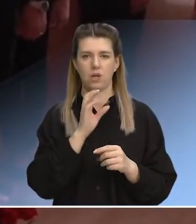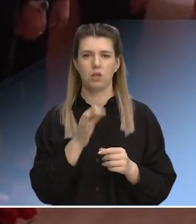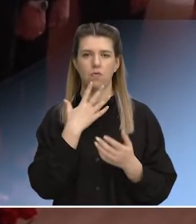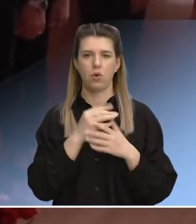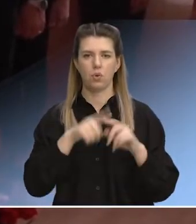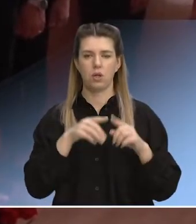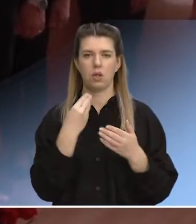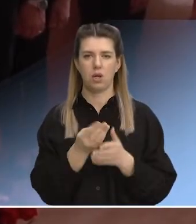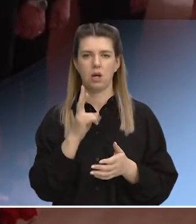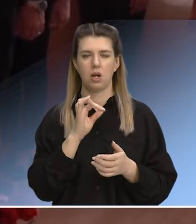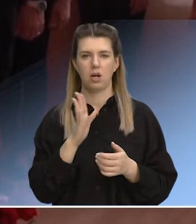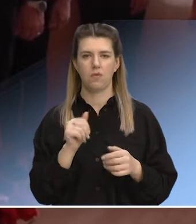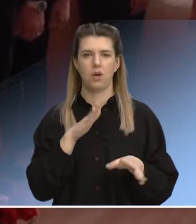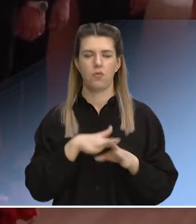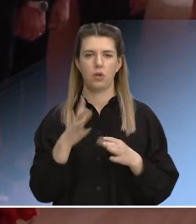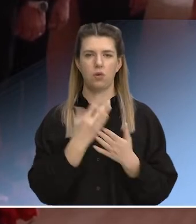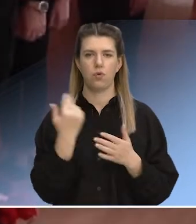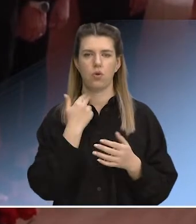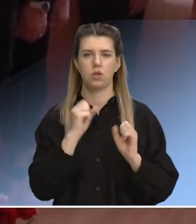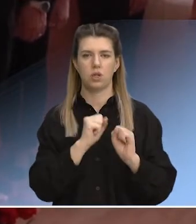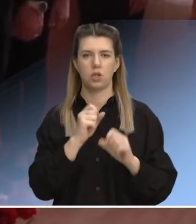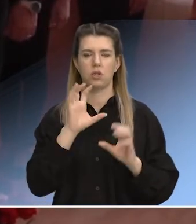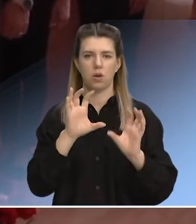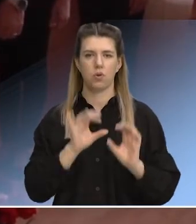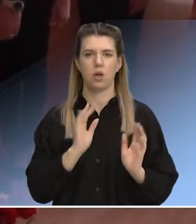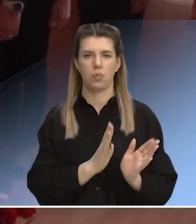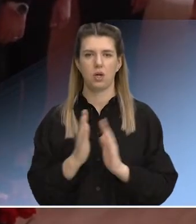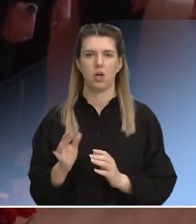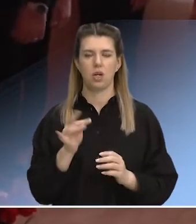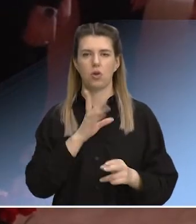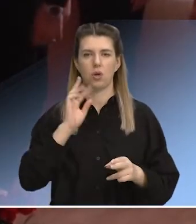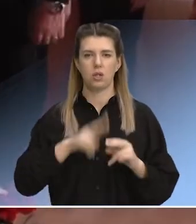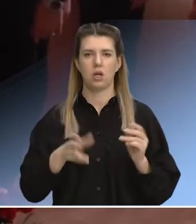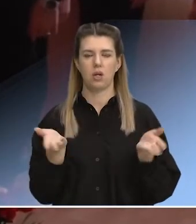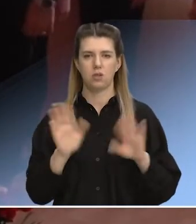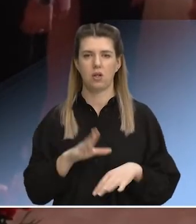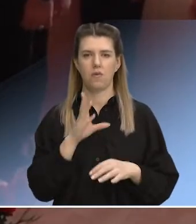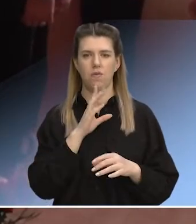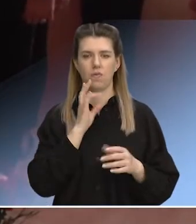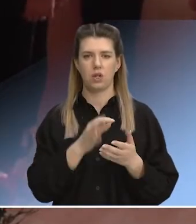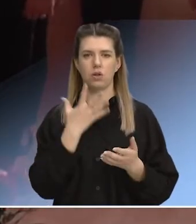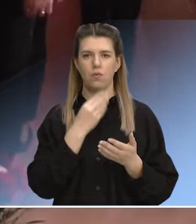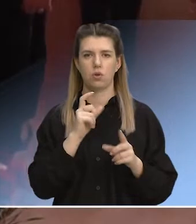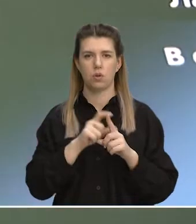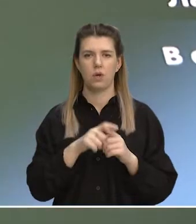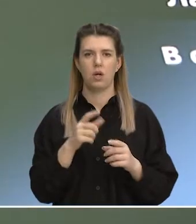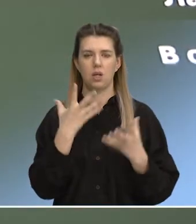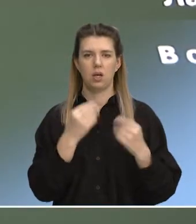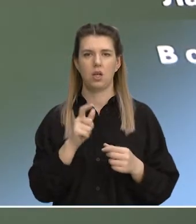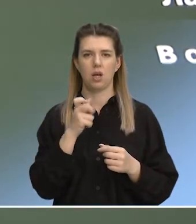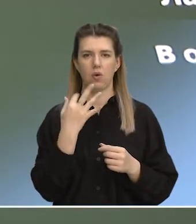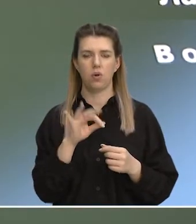родине. Дали клятву с честью выполнять свой долг, защищать закон и порядок. И до конца остались верны своему слову. День